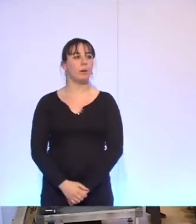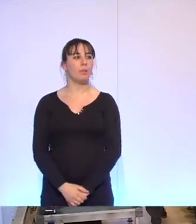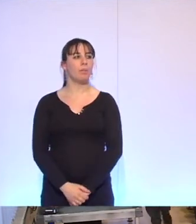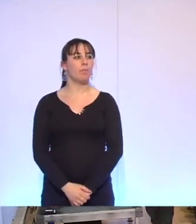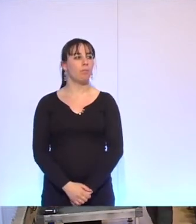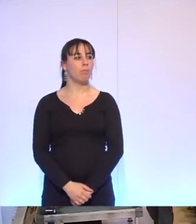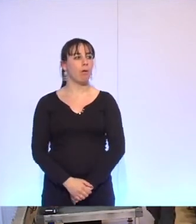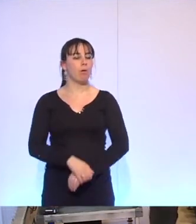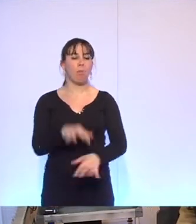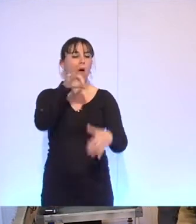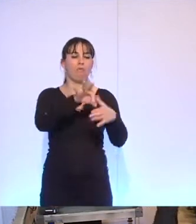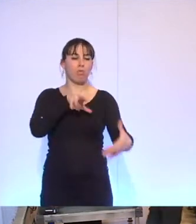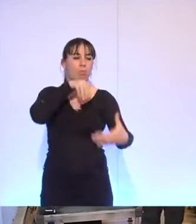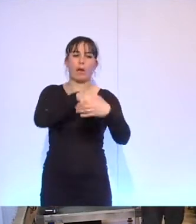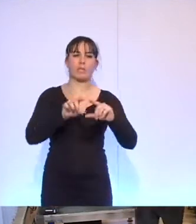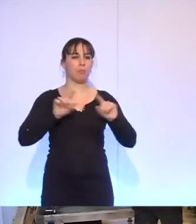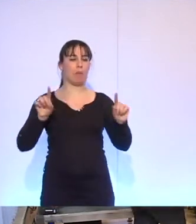Qui ne prend pas part au vote?